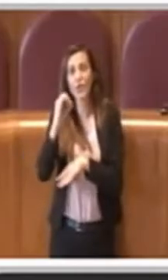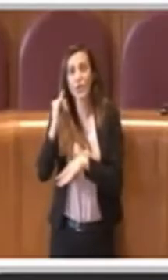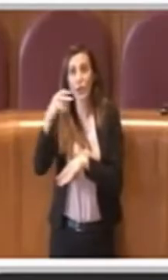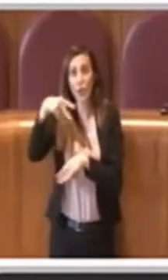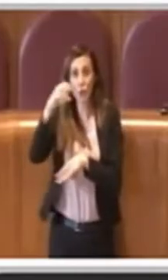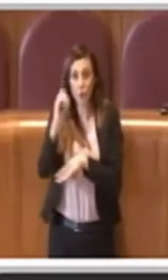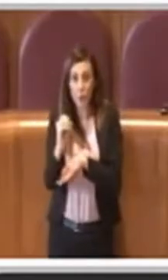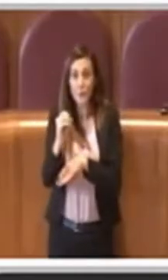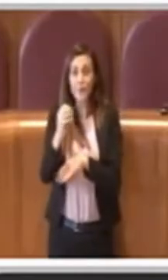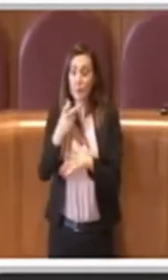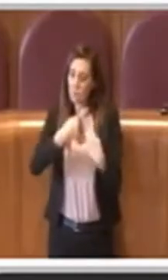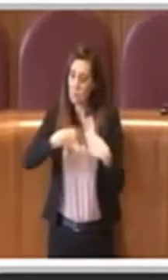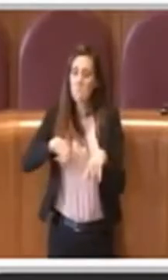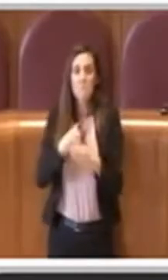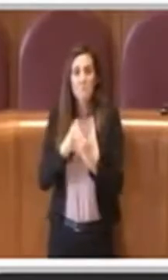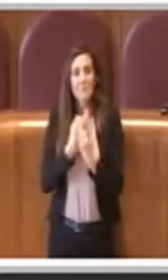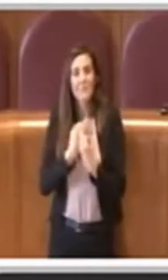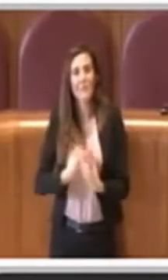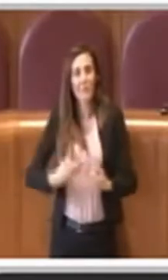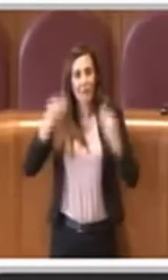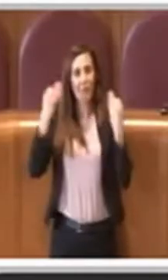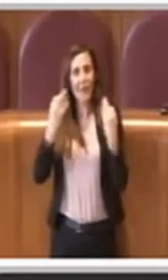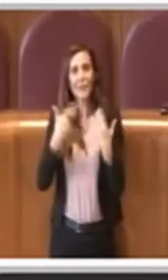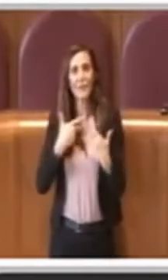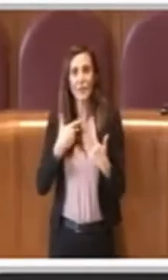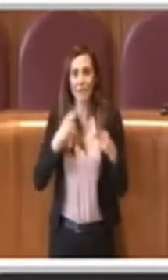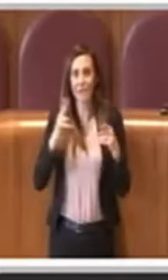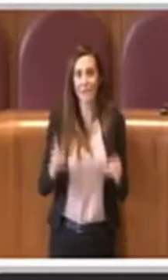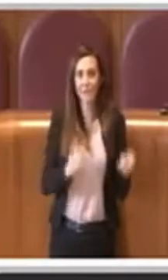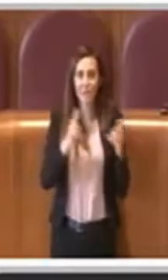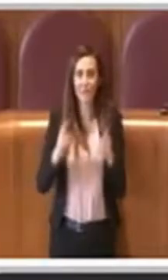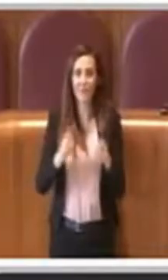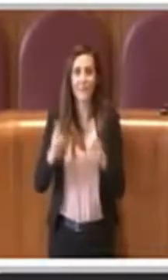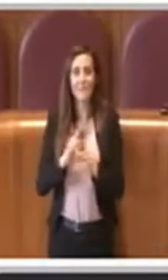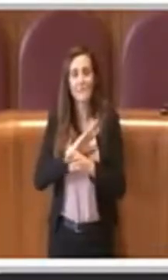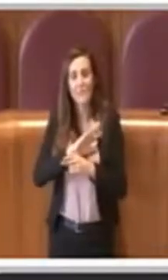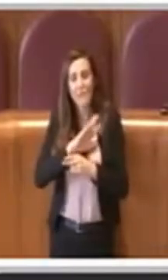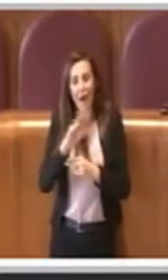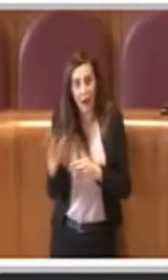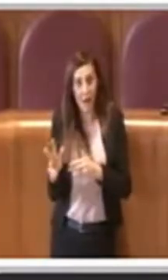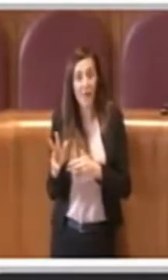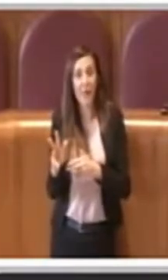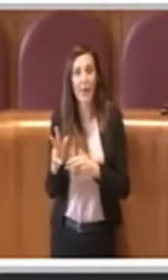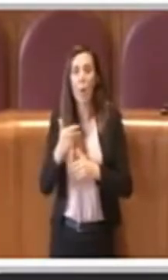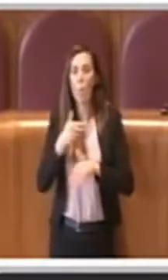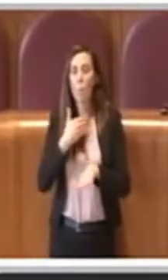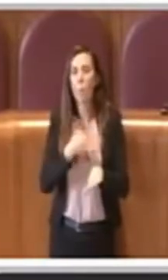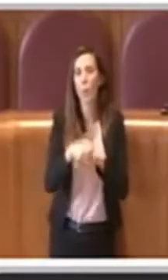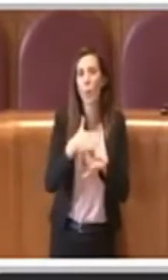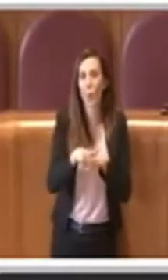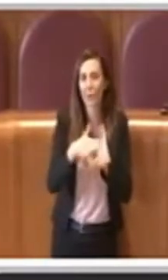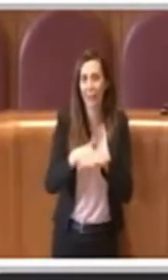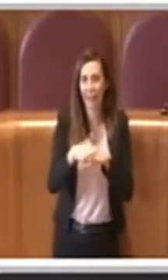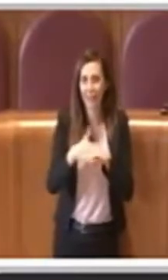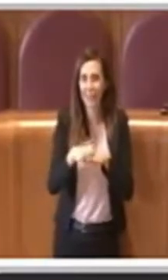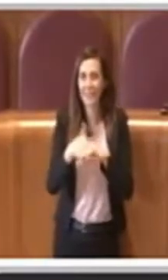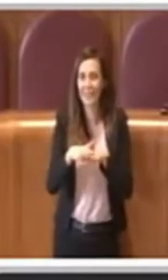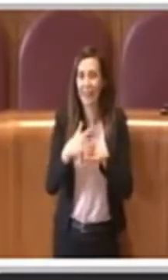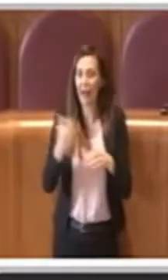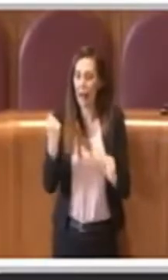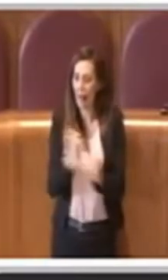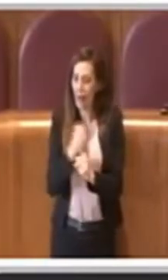stiamo avviando bene. Adesso c'è un altro ritmo, un'altra modalità